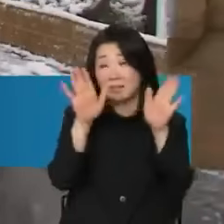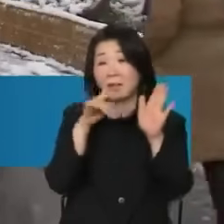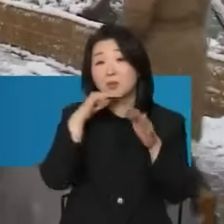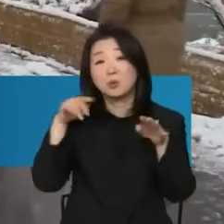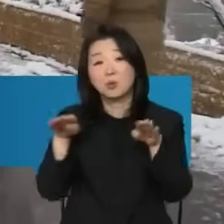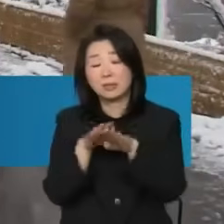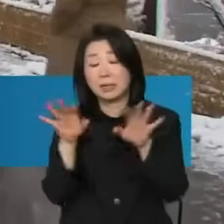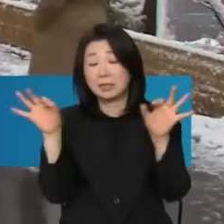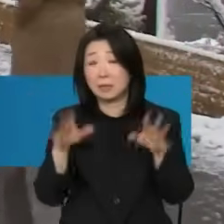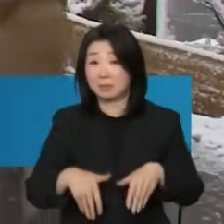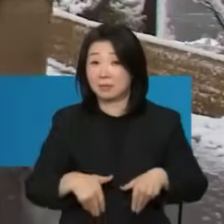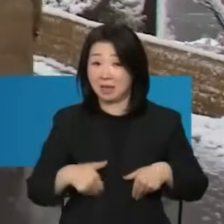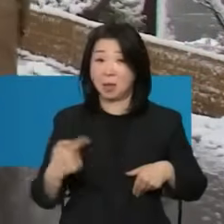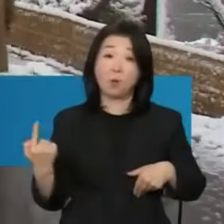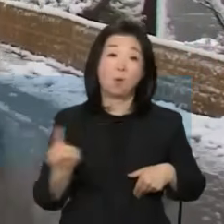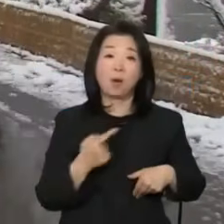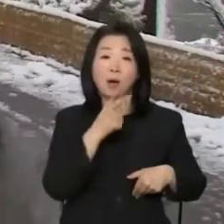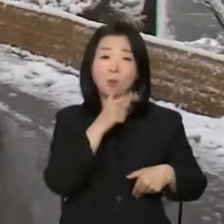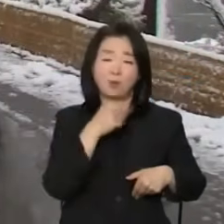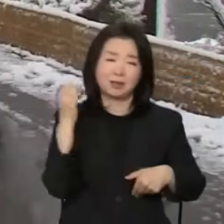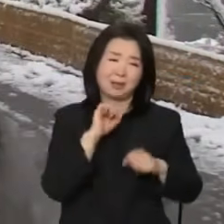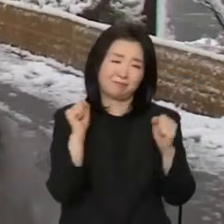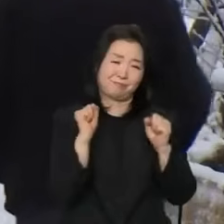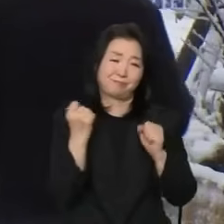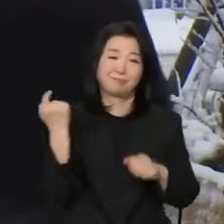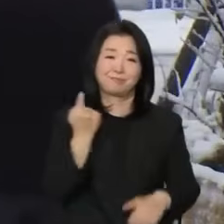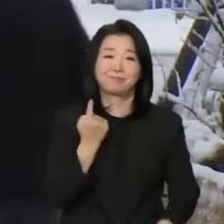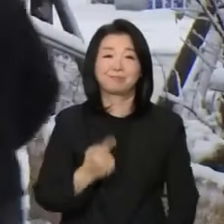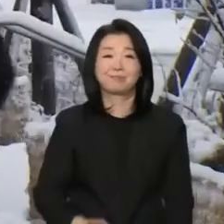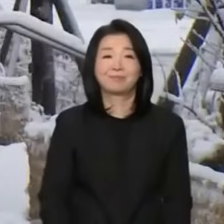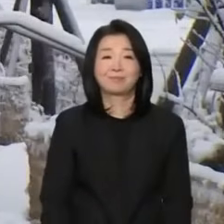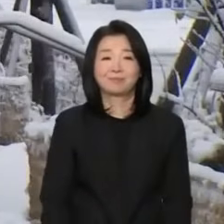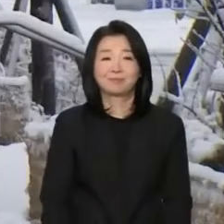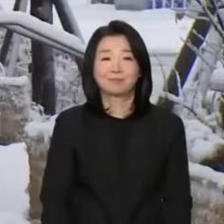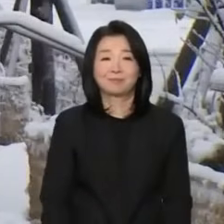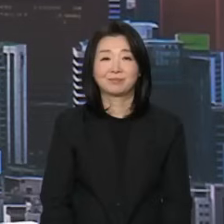사이 잠시 누그러지다가 월요일에 다시 추워집니다.